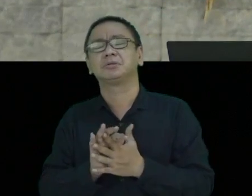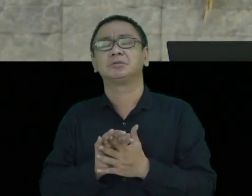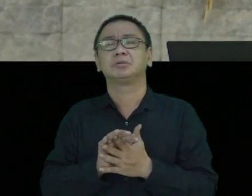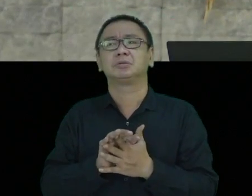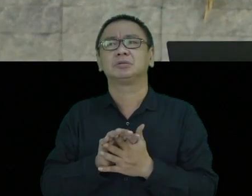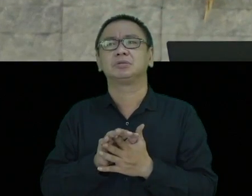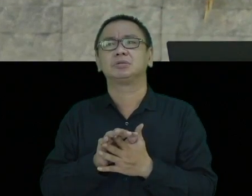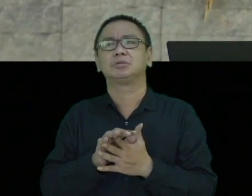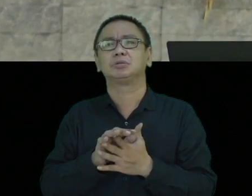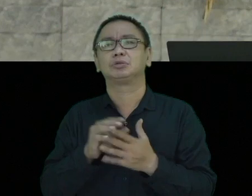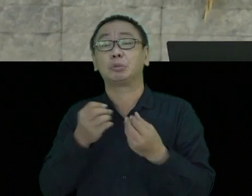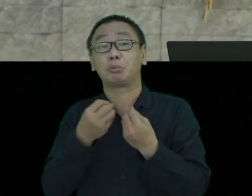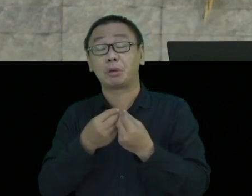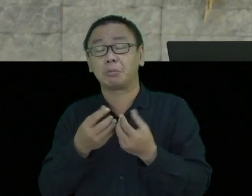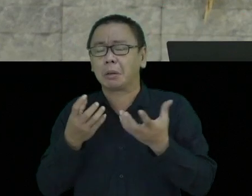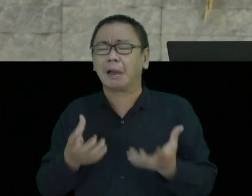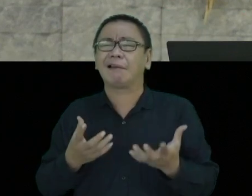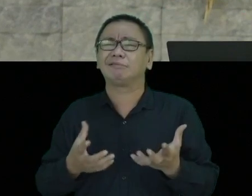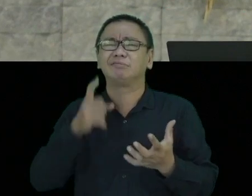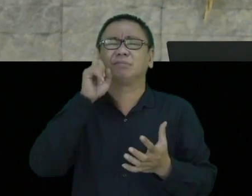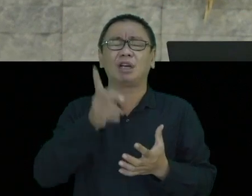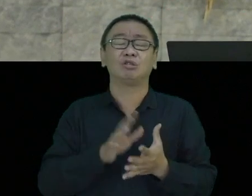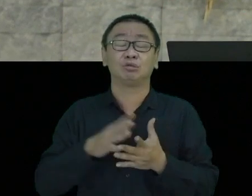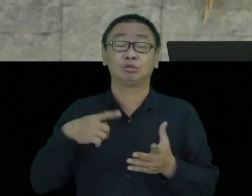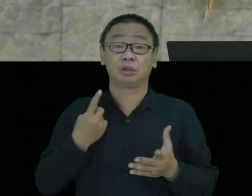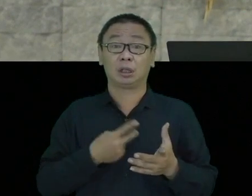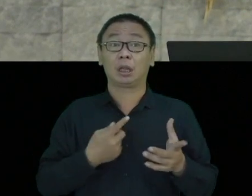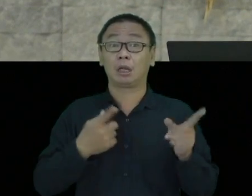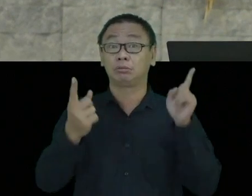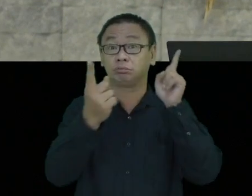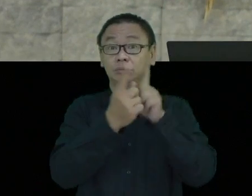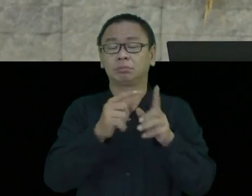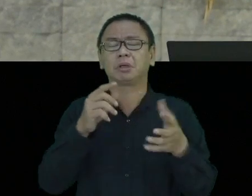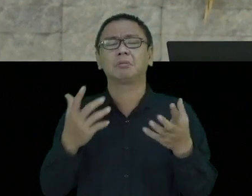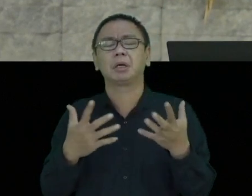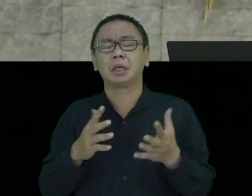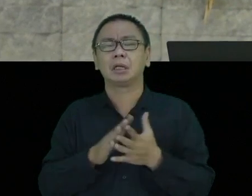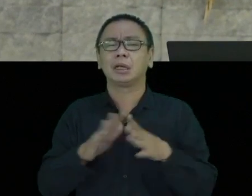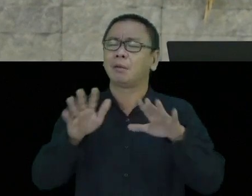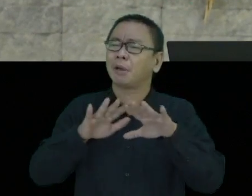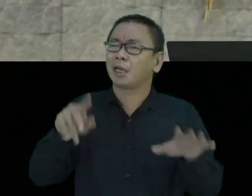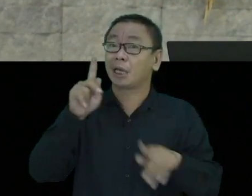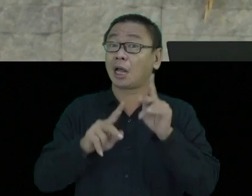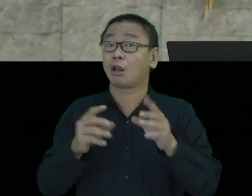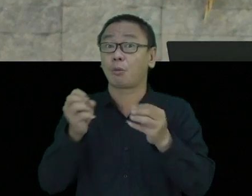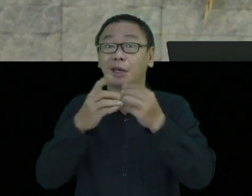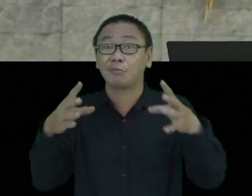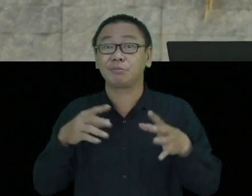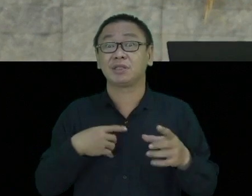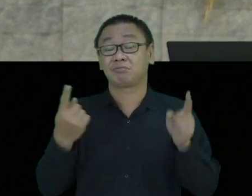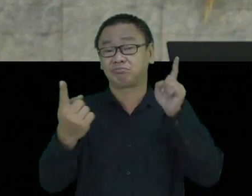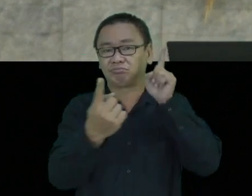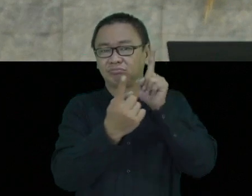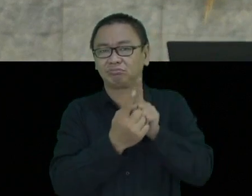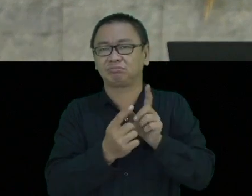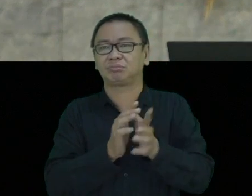yang harus kita hadapi. Bagaimana mau damai kalau pandemi yang kita hadapi juga